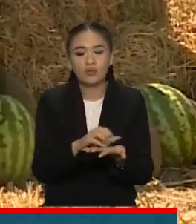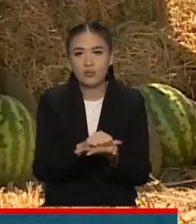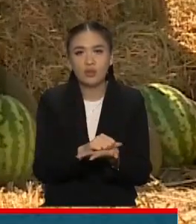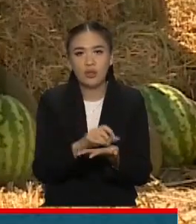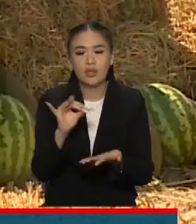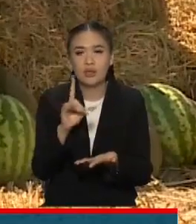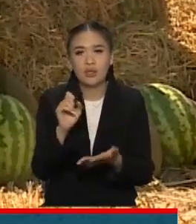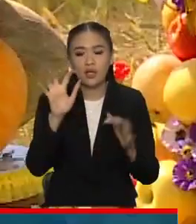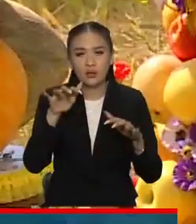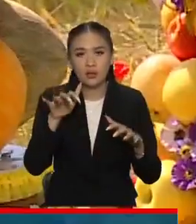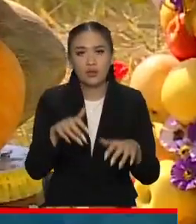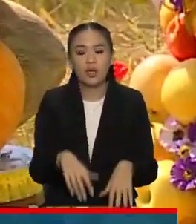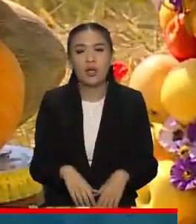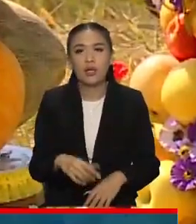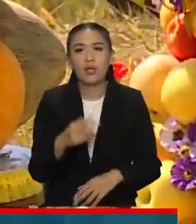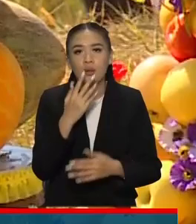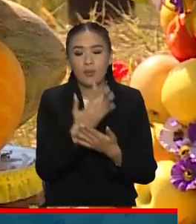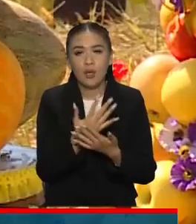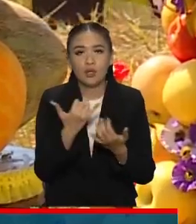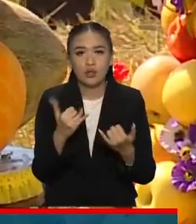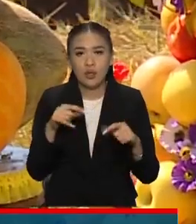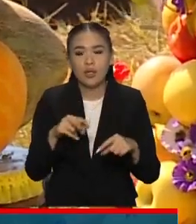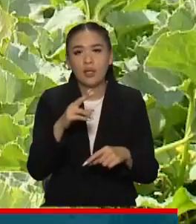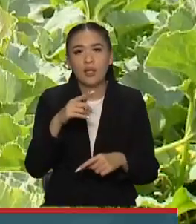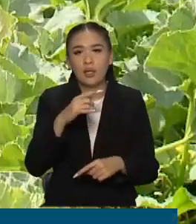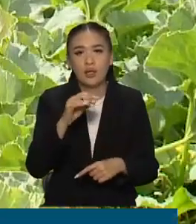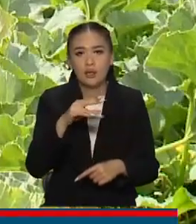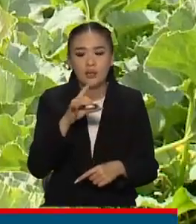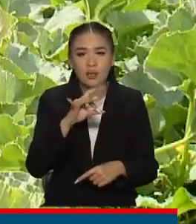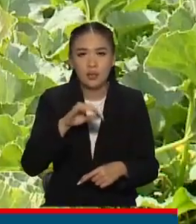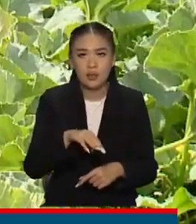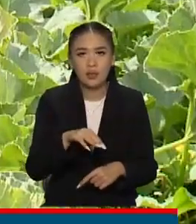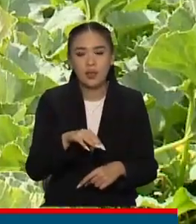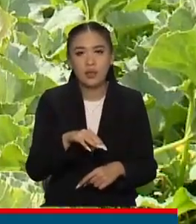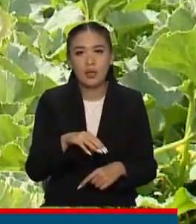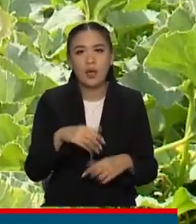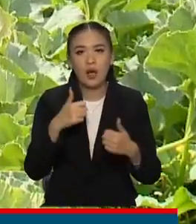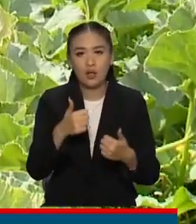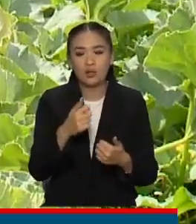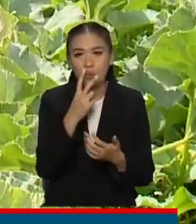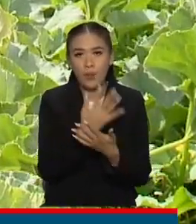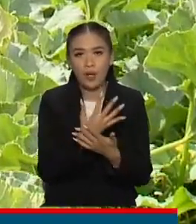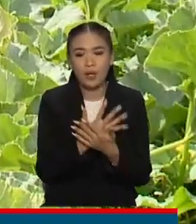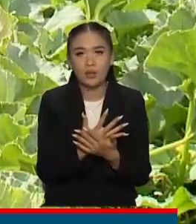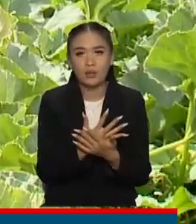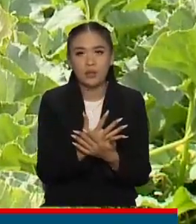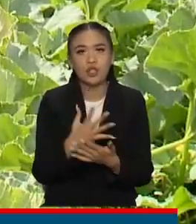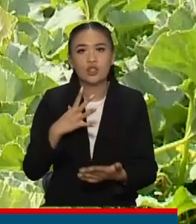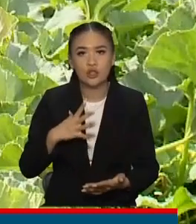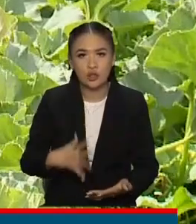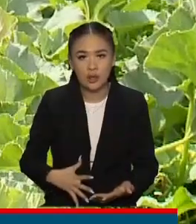будандар өздерін жақсы көрсетіп жатыр. Қазір биылғы сынақтан өткен Дампера деген сорты өте шыдамды,